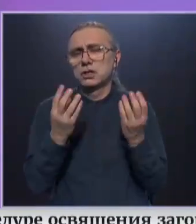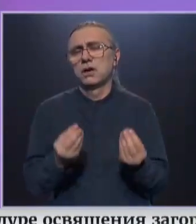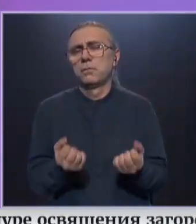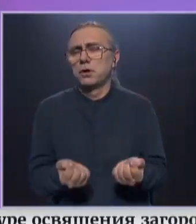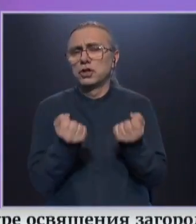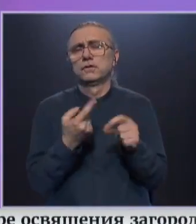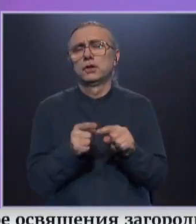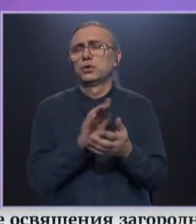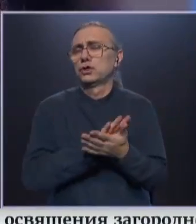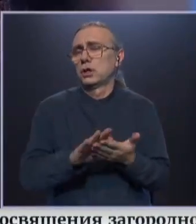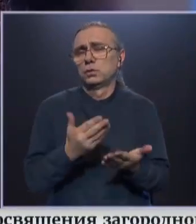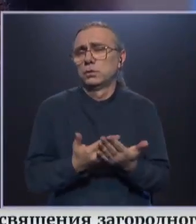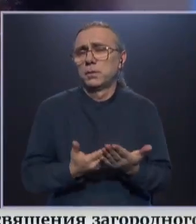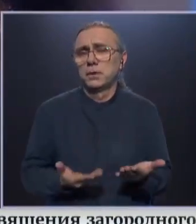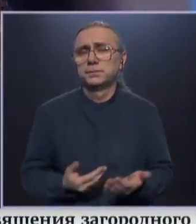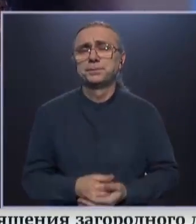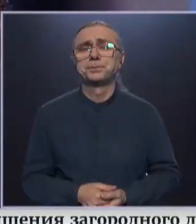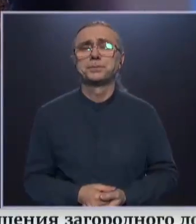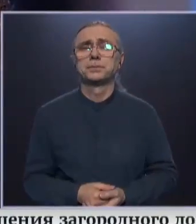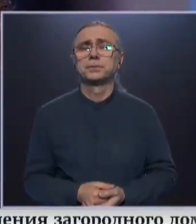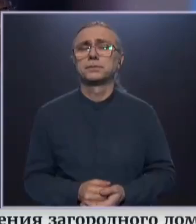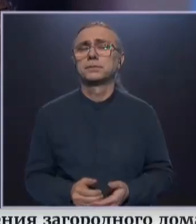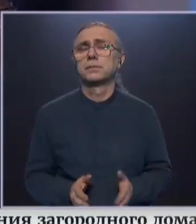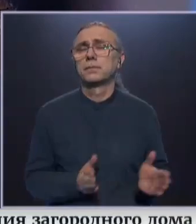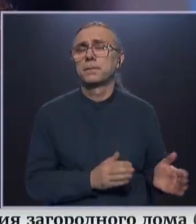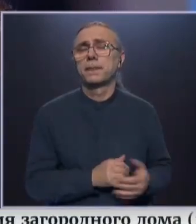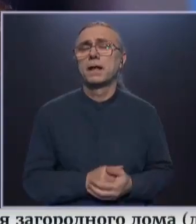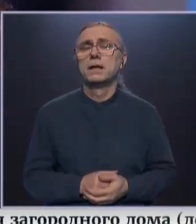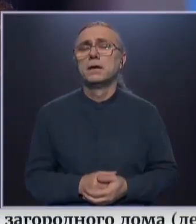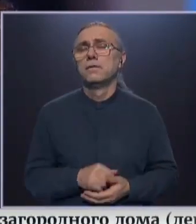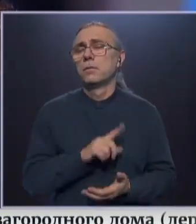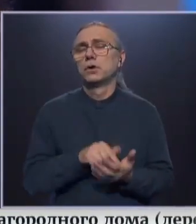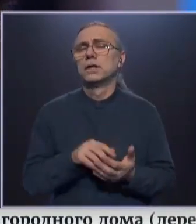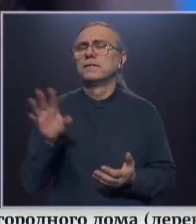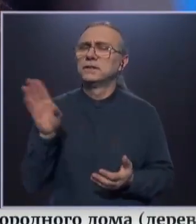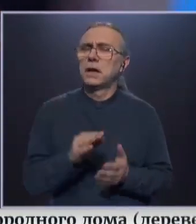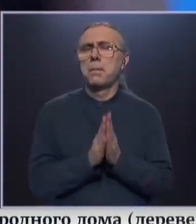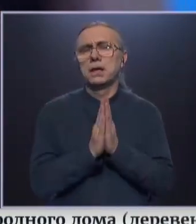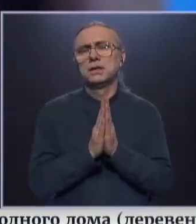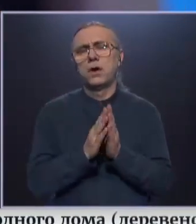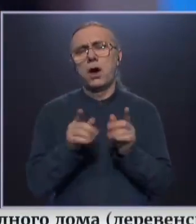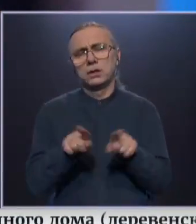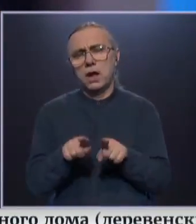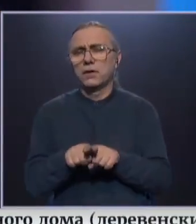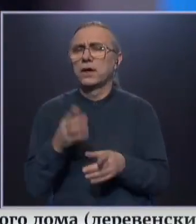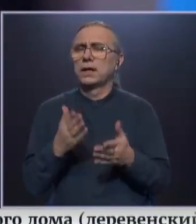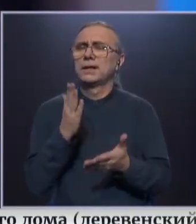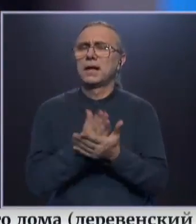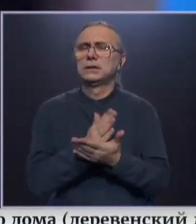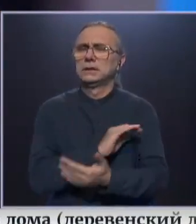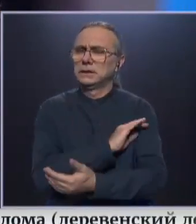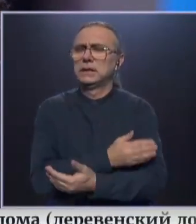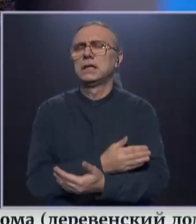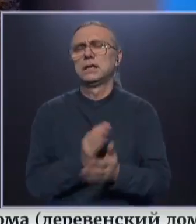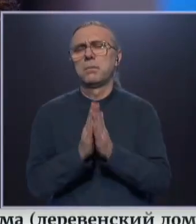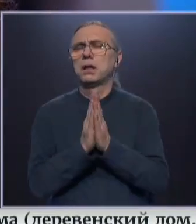чистоту. А, батюшка, скажите, пожалуйста, все молитвы одинаковые или существуют сильные молитвы? Да, существуют